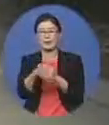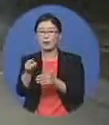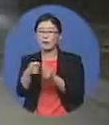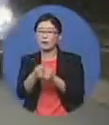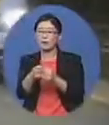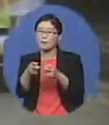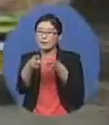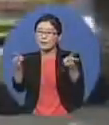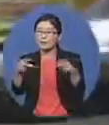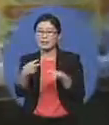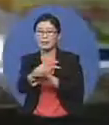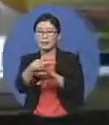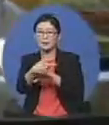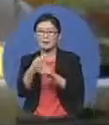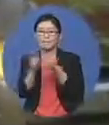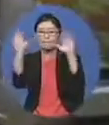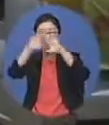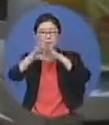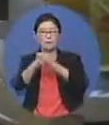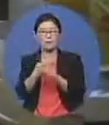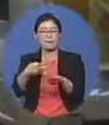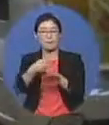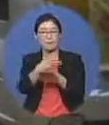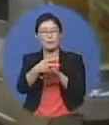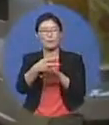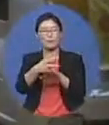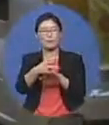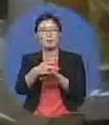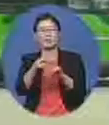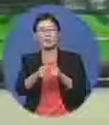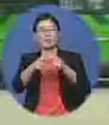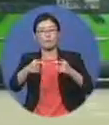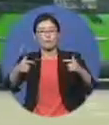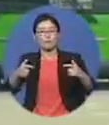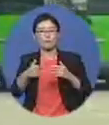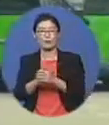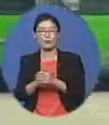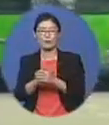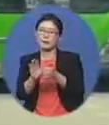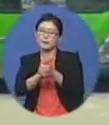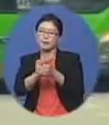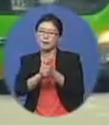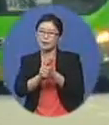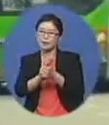도입하고 심야버스 운행을 확대하는 등 버스 서비스 개선 방안을